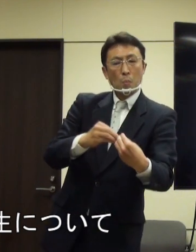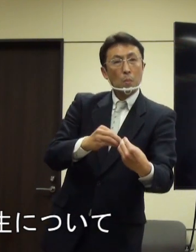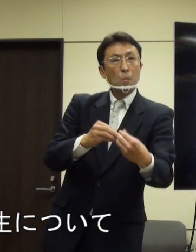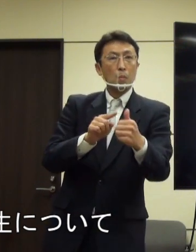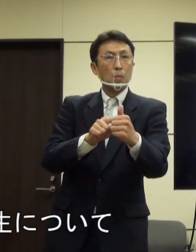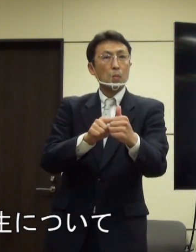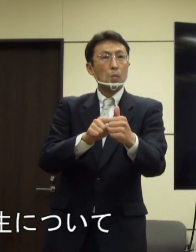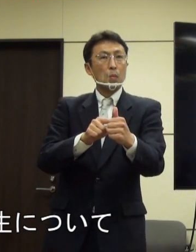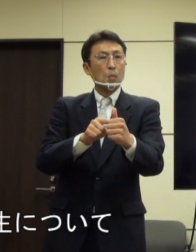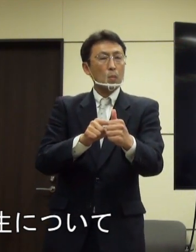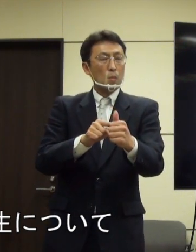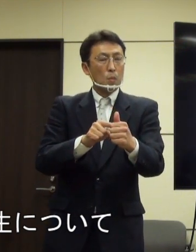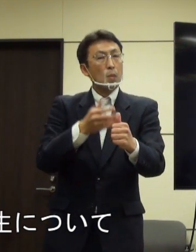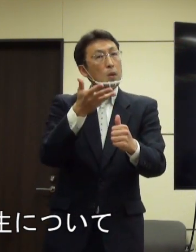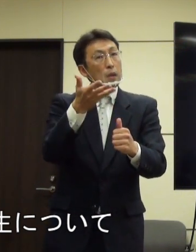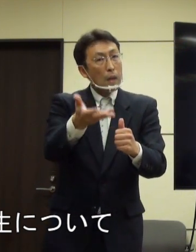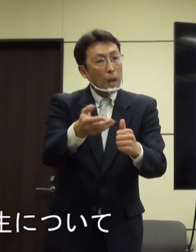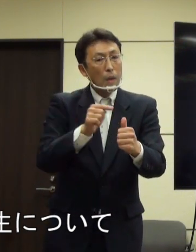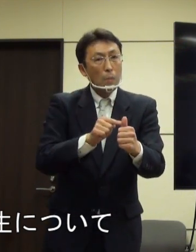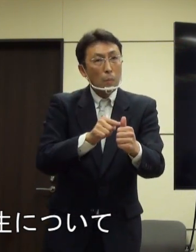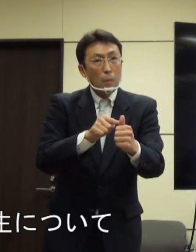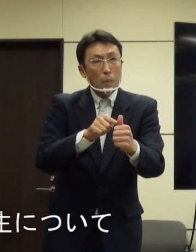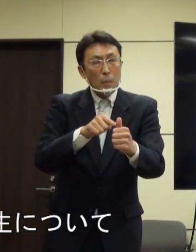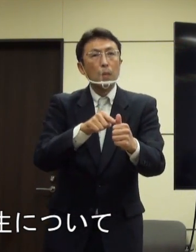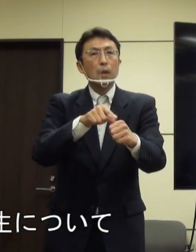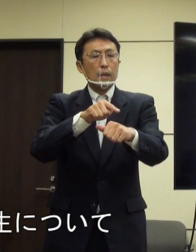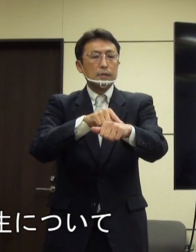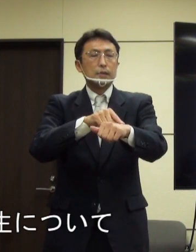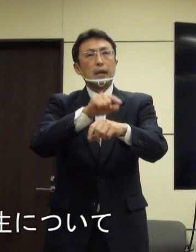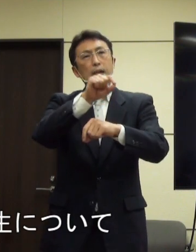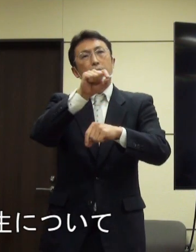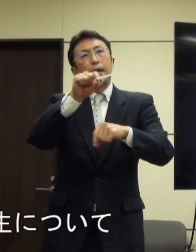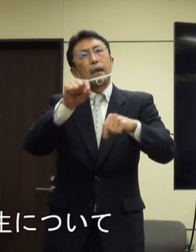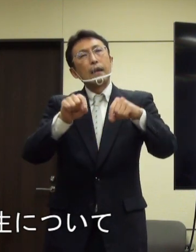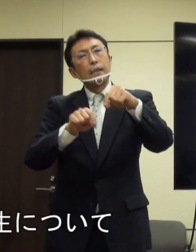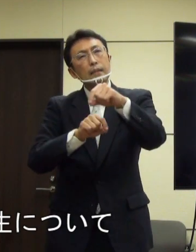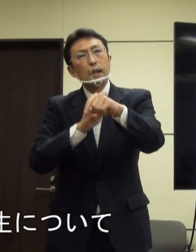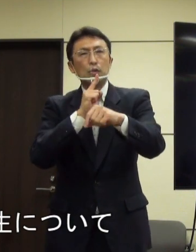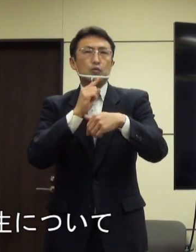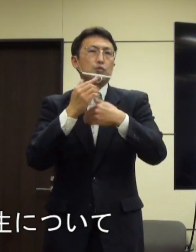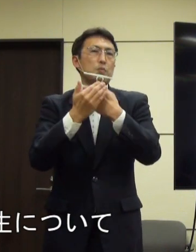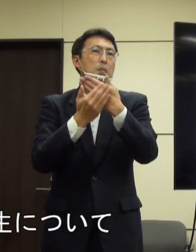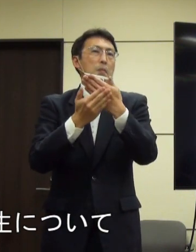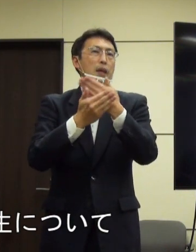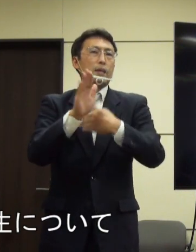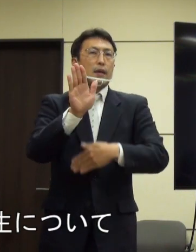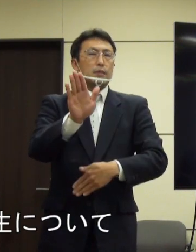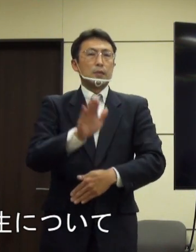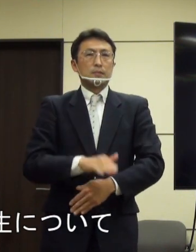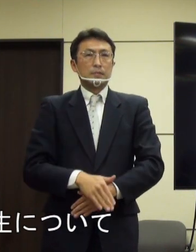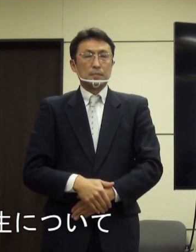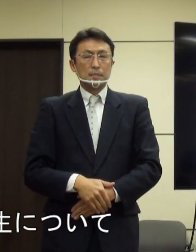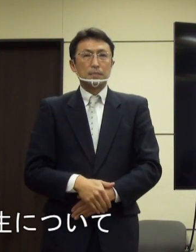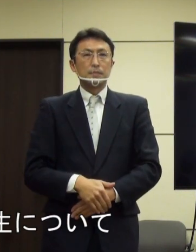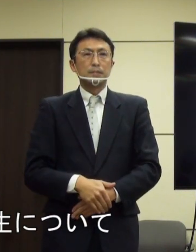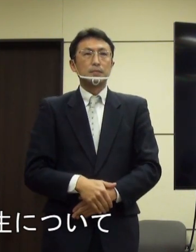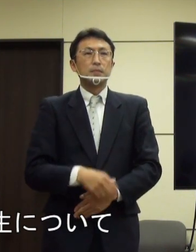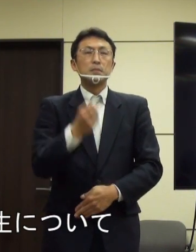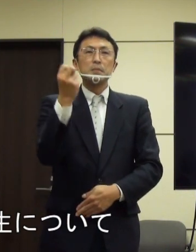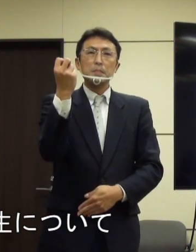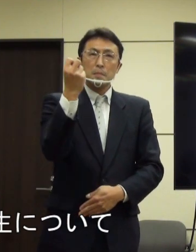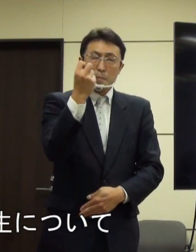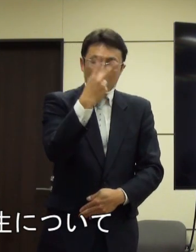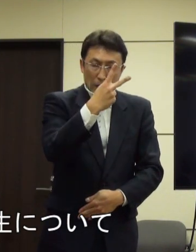そういった調査がちょっと時間かかったという面が一つあるんですがまあそれ以上にですね私